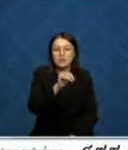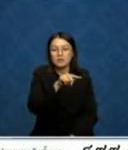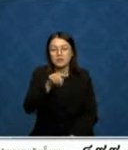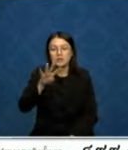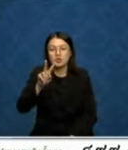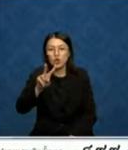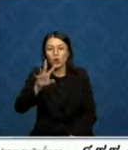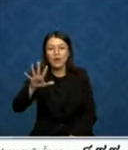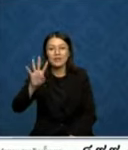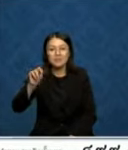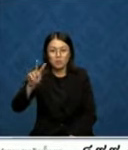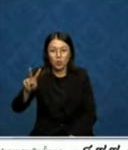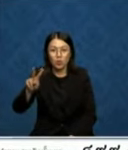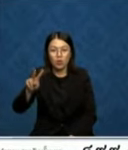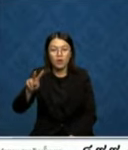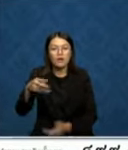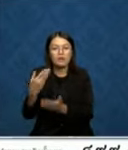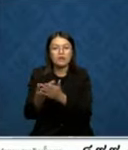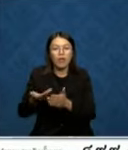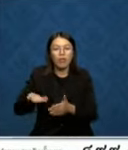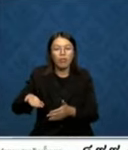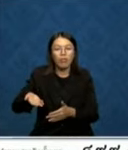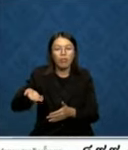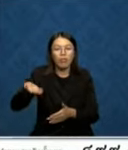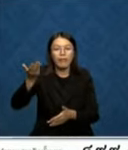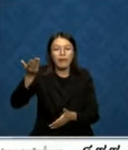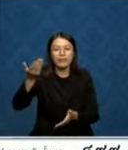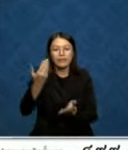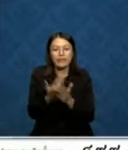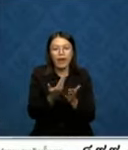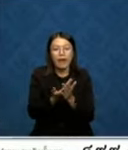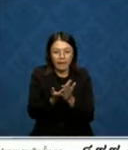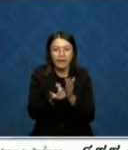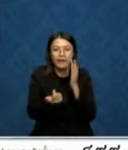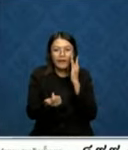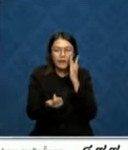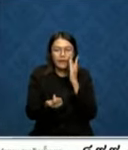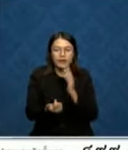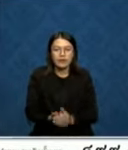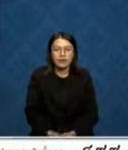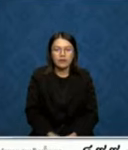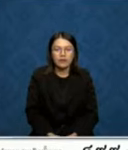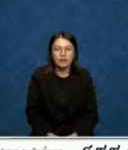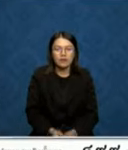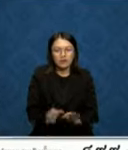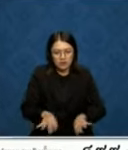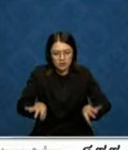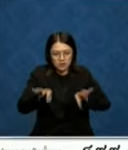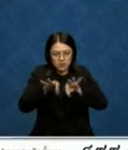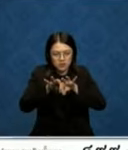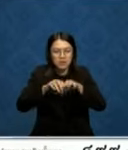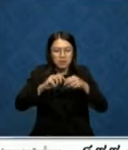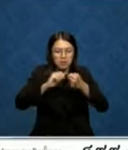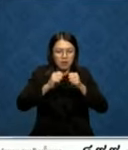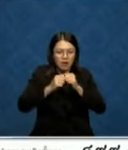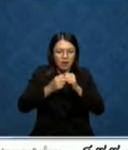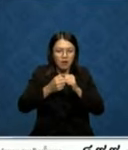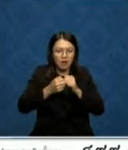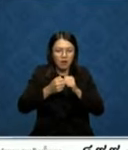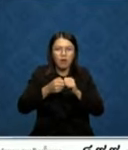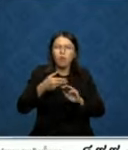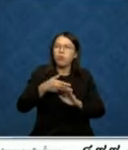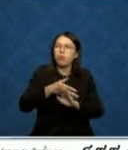2542ที่มีการลอยตัวค่าเงินบาทสิ่งที่ควรตระหนักก็คือวิกฤตที่เกิดก่อนห